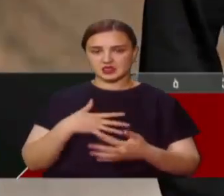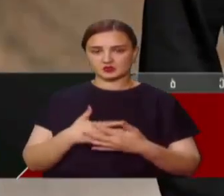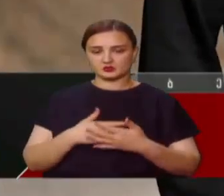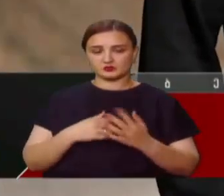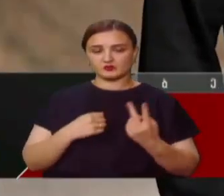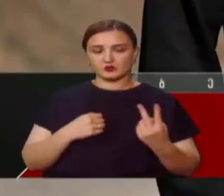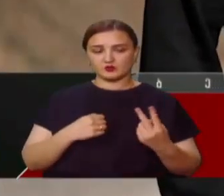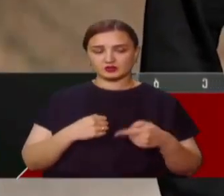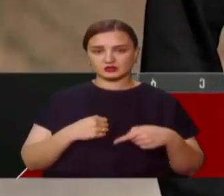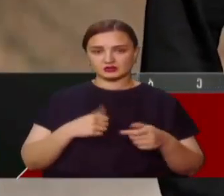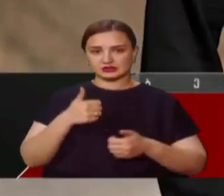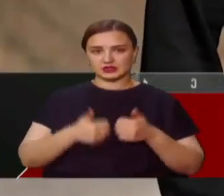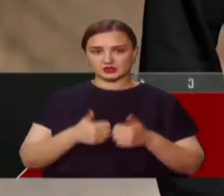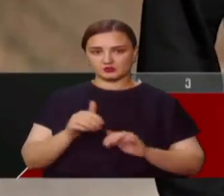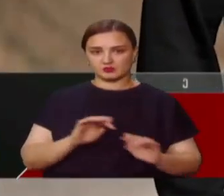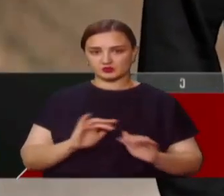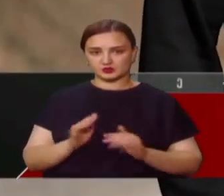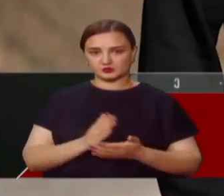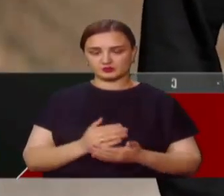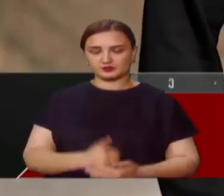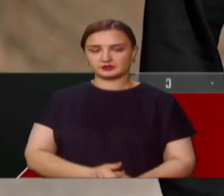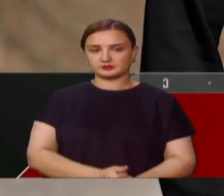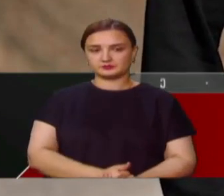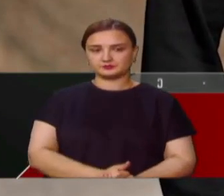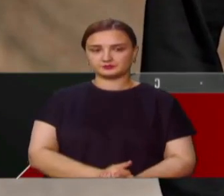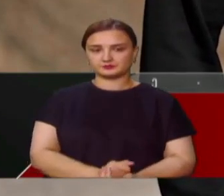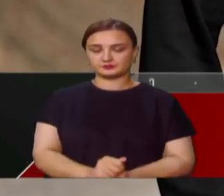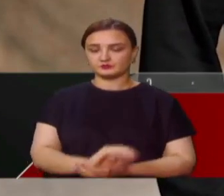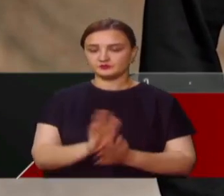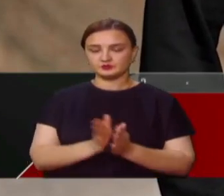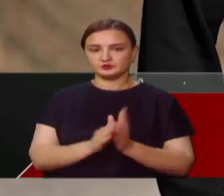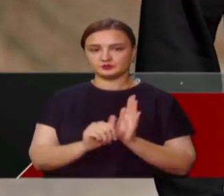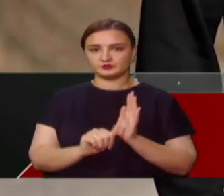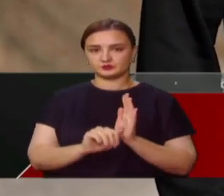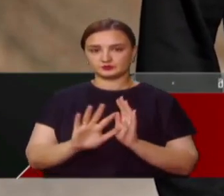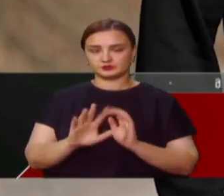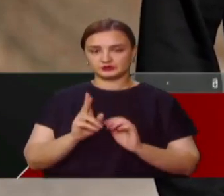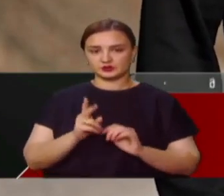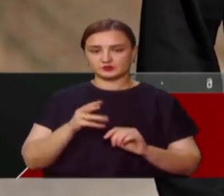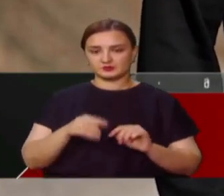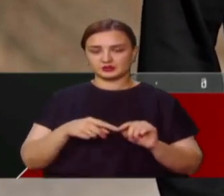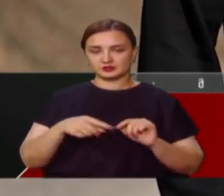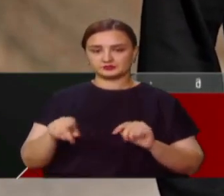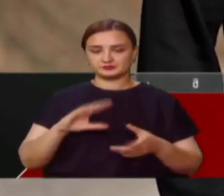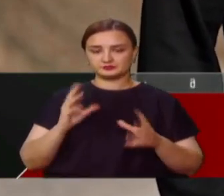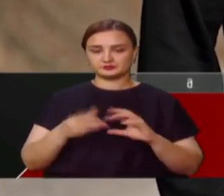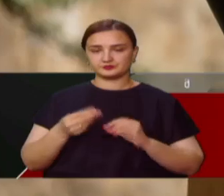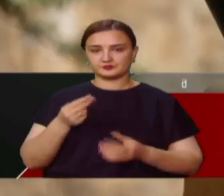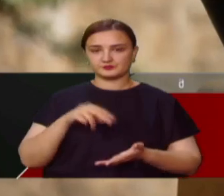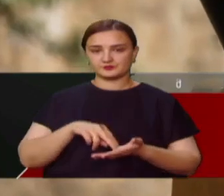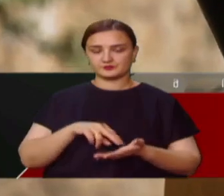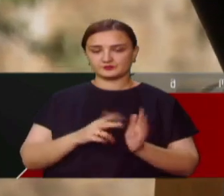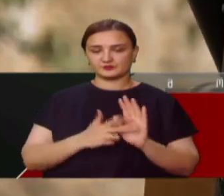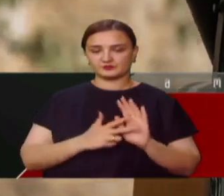ორზე სატენდერო პროცედურები მიმდინარეობს. საერთო სიგრძე 65 კილომეტრი არის და მათი ჯამური ღირებულება